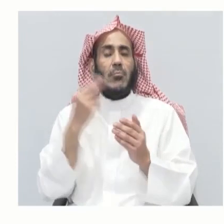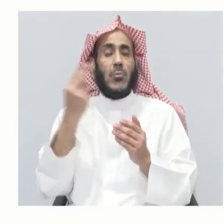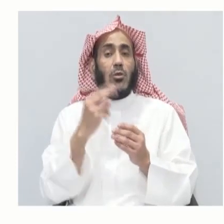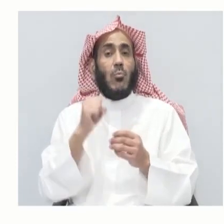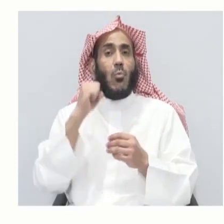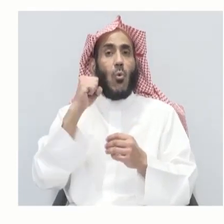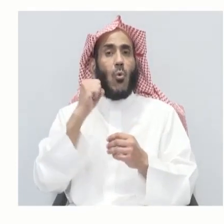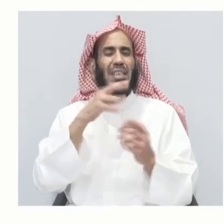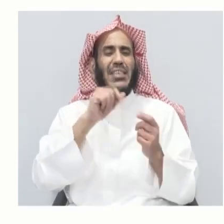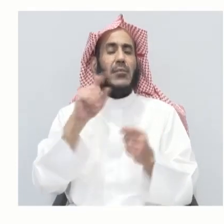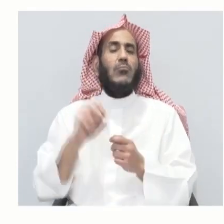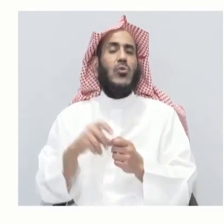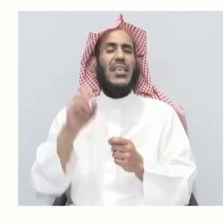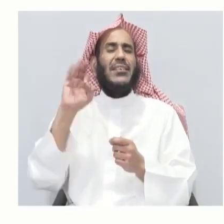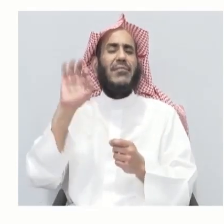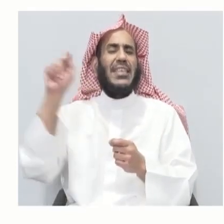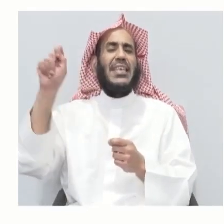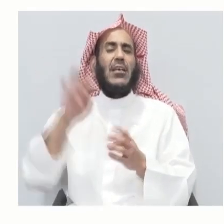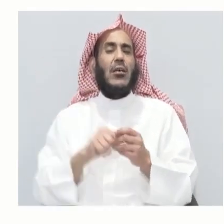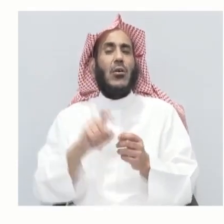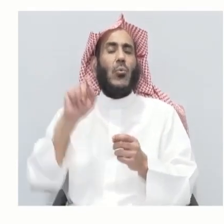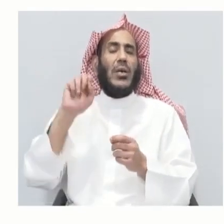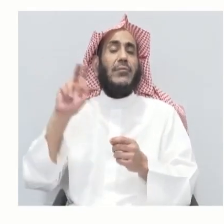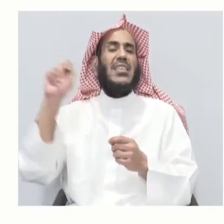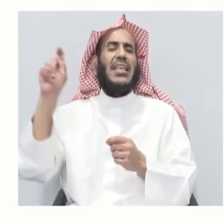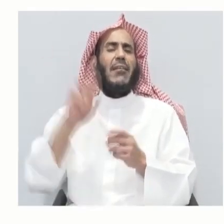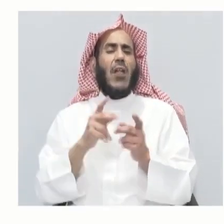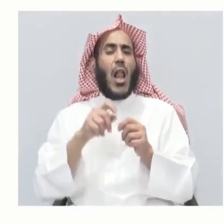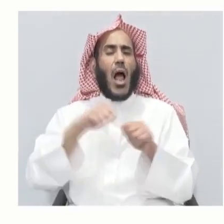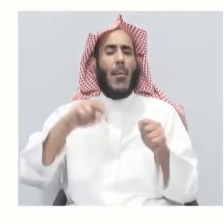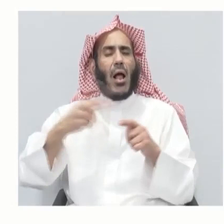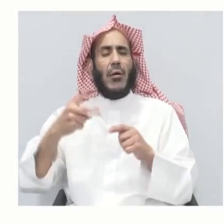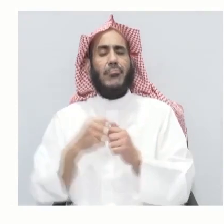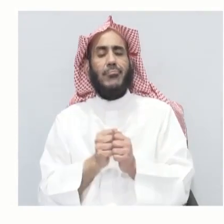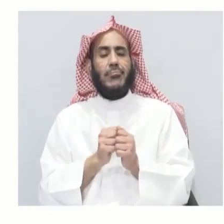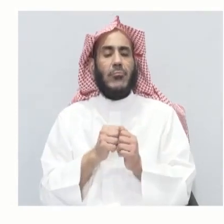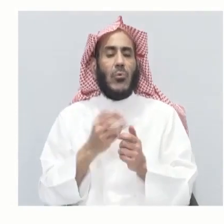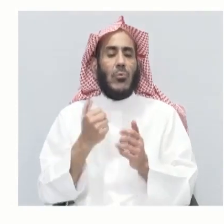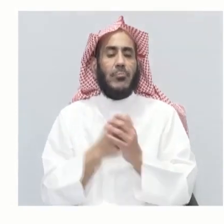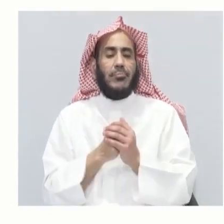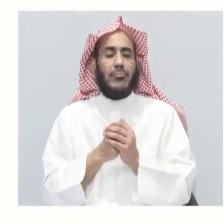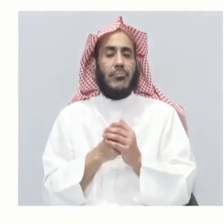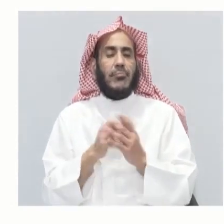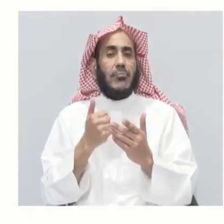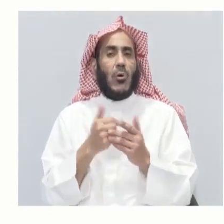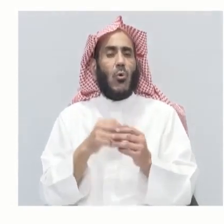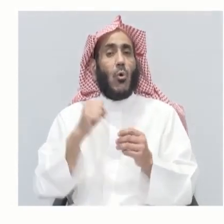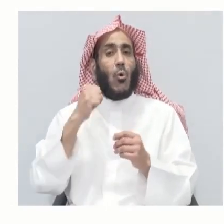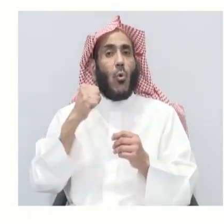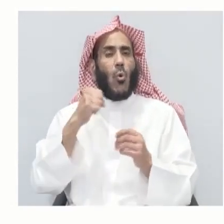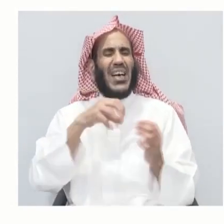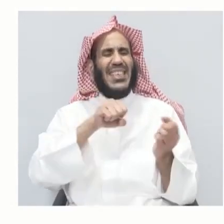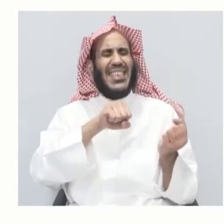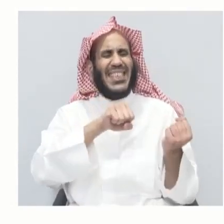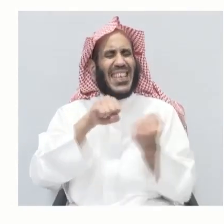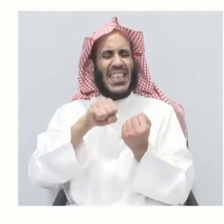قوه الشد اف تي في الحبل واف تي في الحبل الاخر ودائما ما كنا نقول ان قوه الشد دائما في